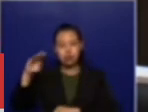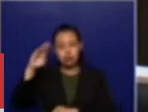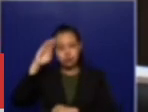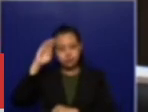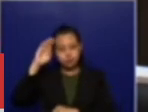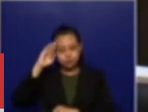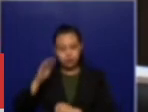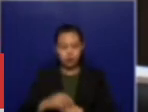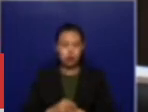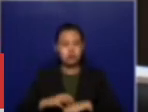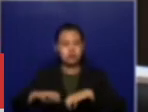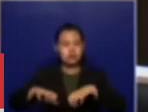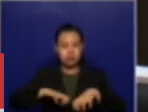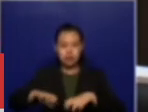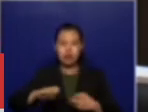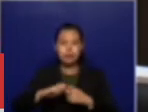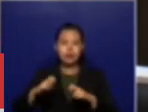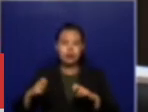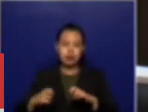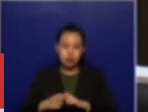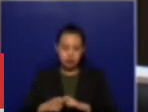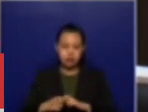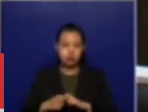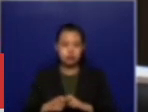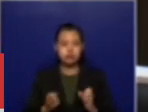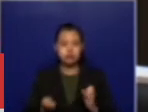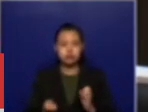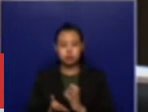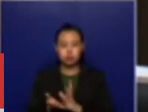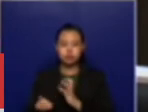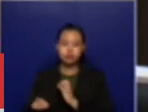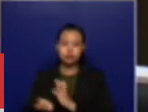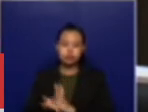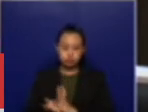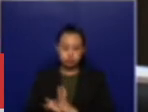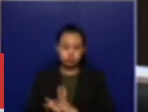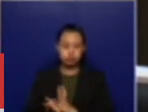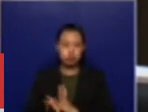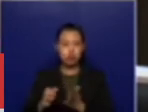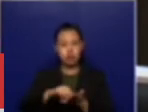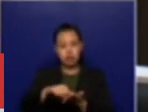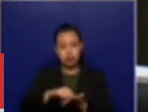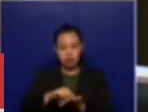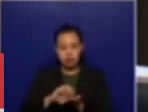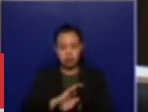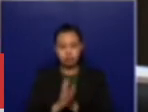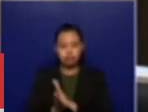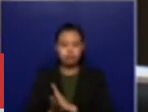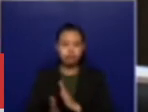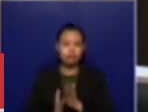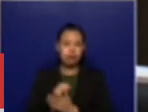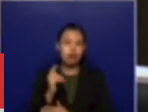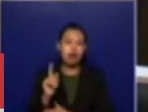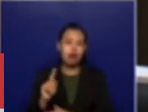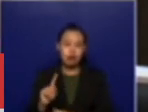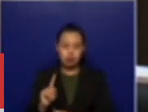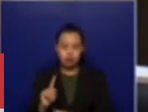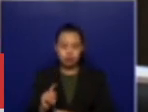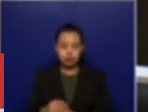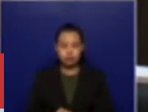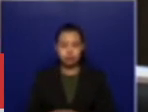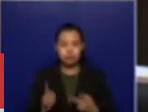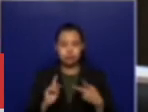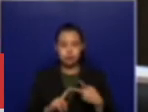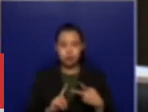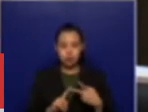การเรื่องดังกล่าวนะครับกับสิ่งที่จะต้องขาดหายไปเนี่ยอย่างไรนะครับเรื่องที่สองครับที่กังวล